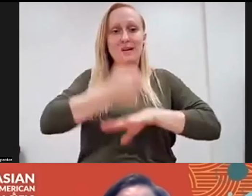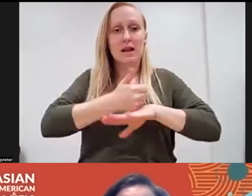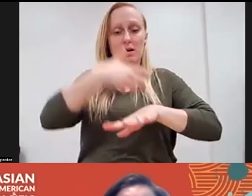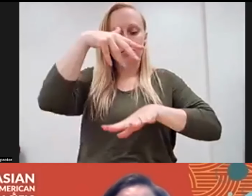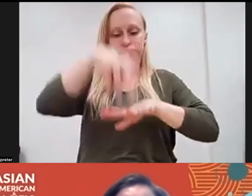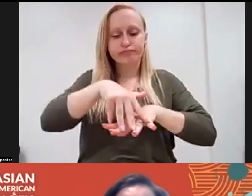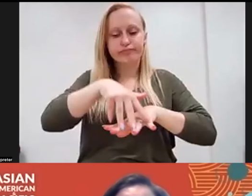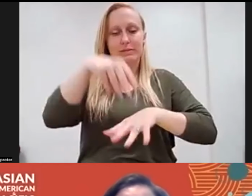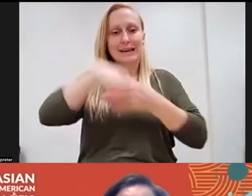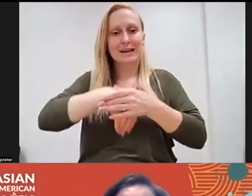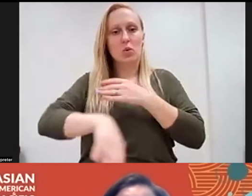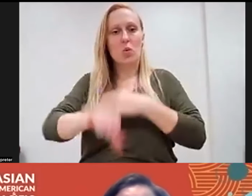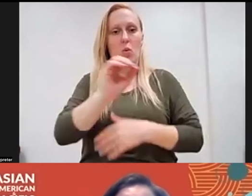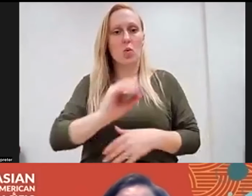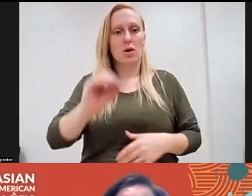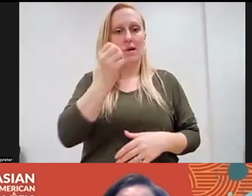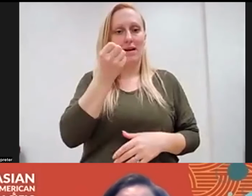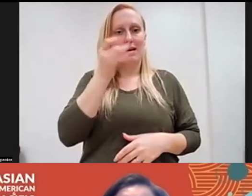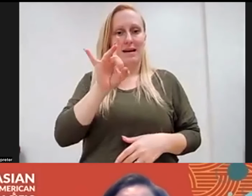حيث هاجروا